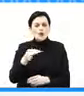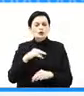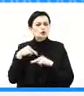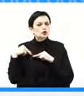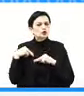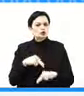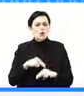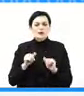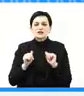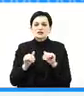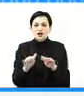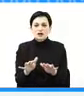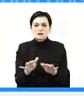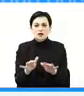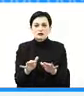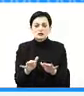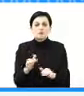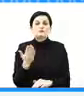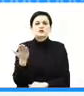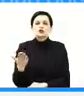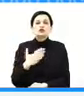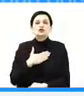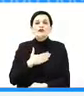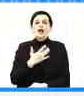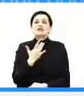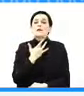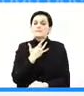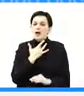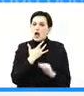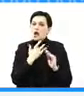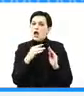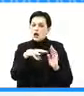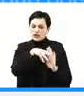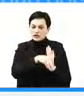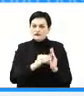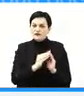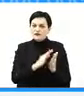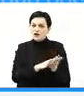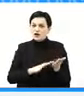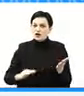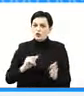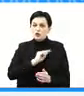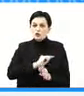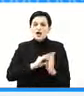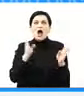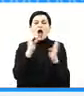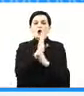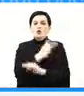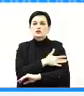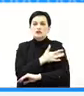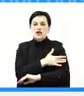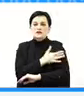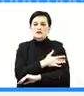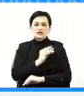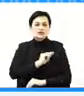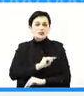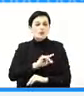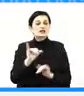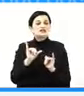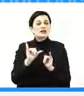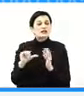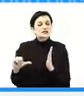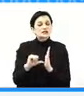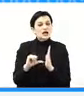შრომისთვის, საქმიანობისთვის. ის ჩვენთან მერიაში აგრძელებს მუშაობას ეკოსერვისის სამსახურში, სადაც